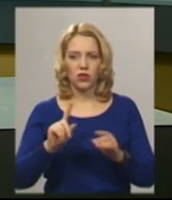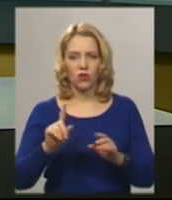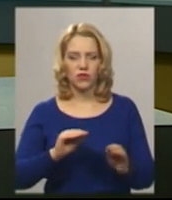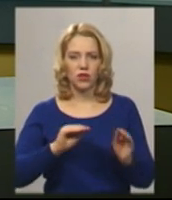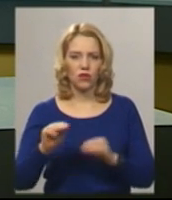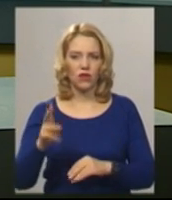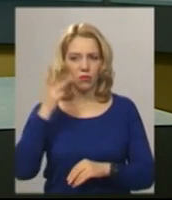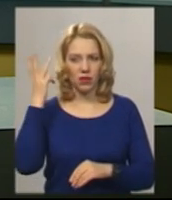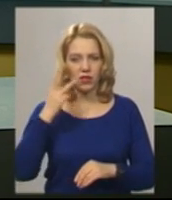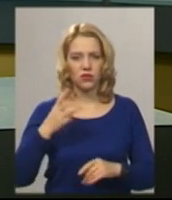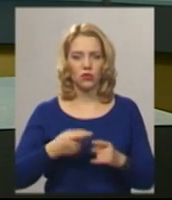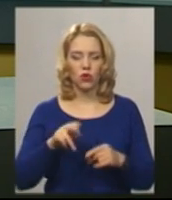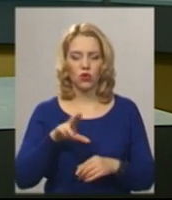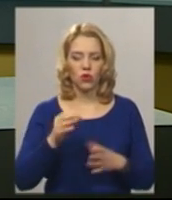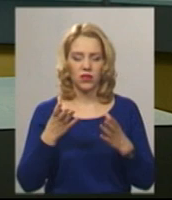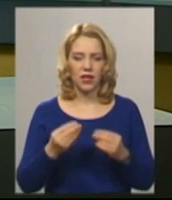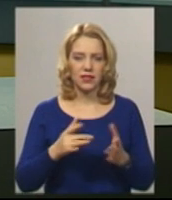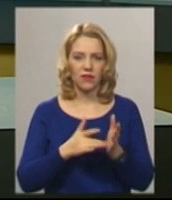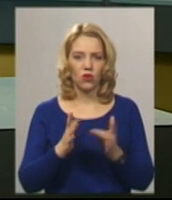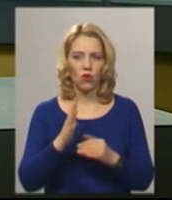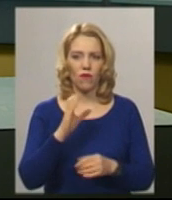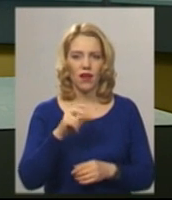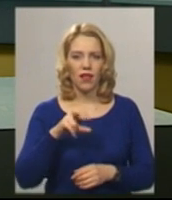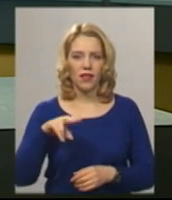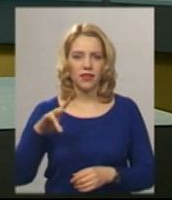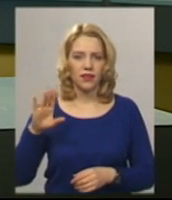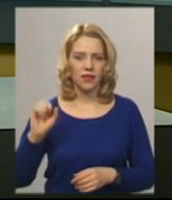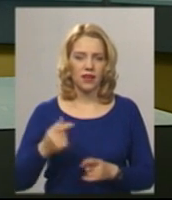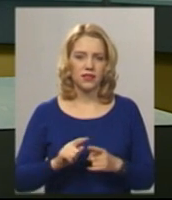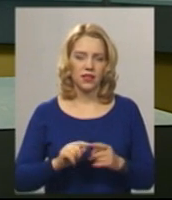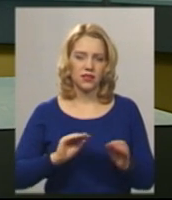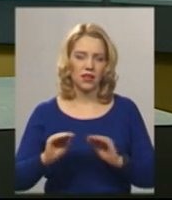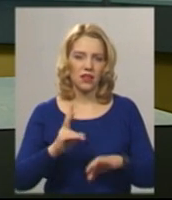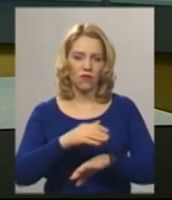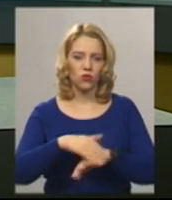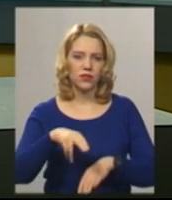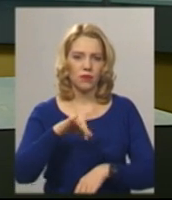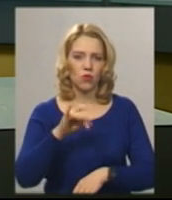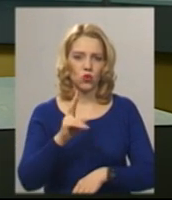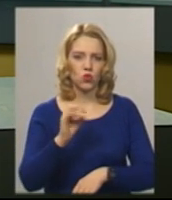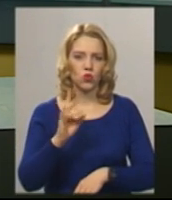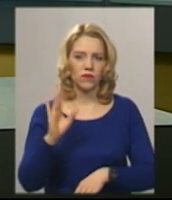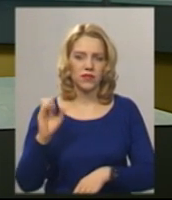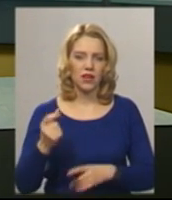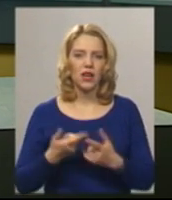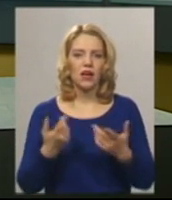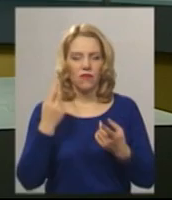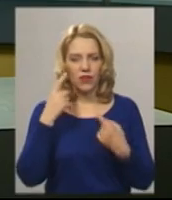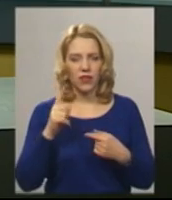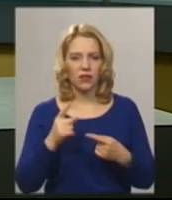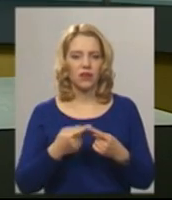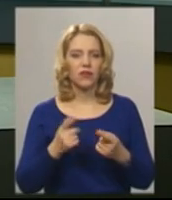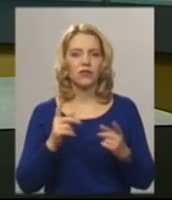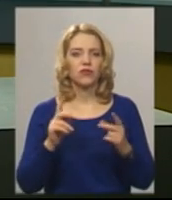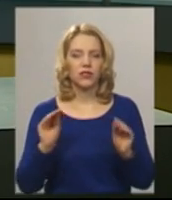до Дня Святого Валентина. Інсталяція розташована на вулиці Проскурівській. Чому виникла ідея встановити споруди та скільки грошей вона